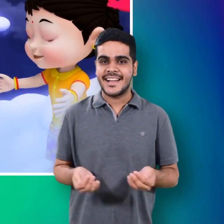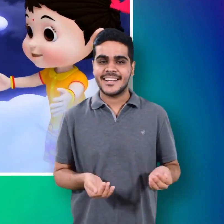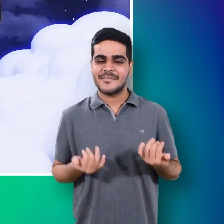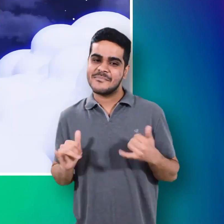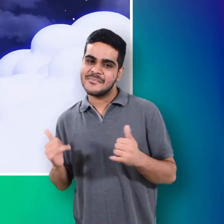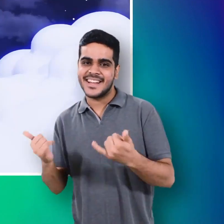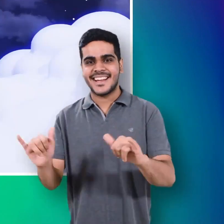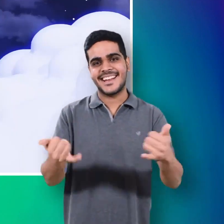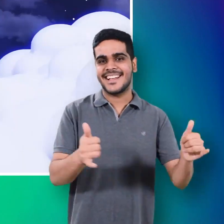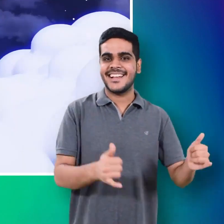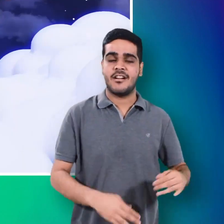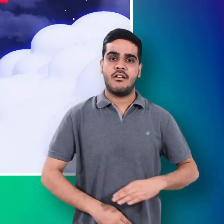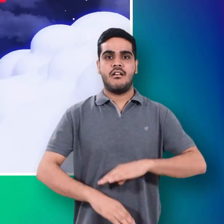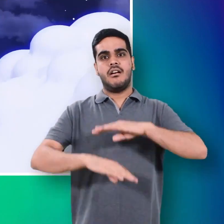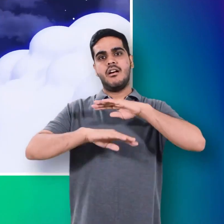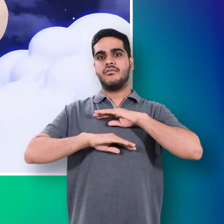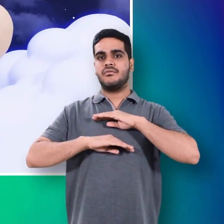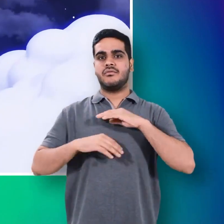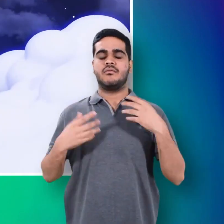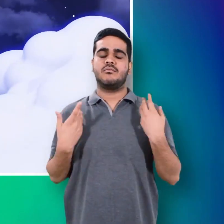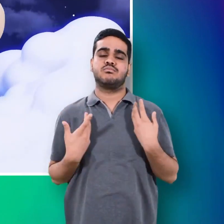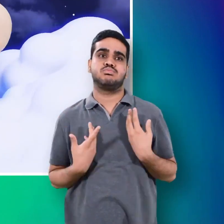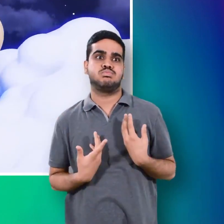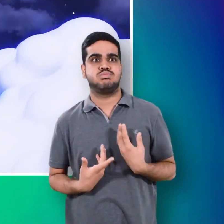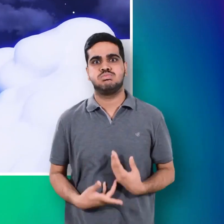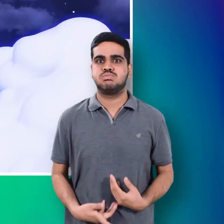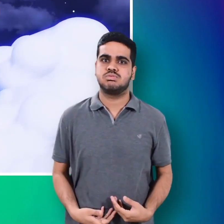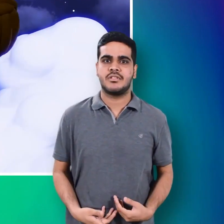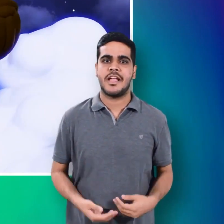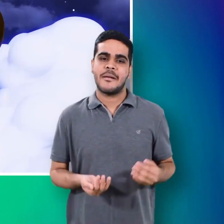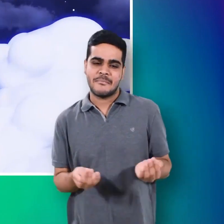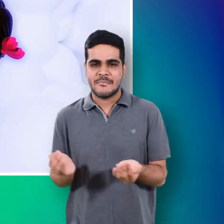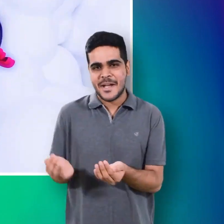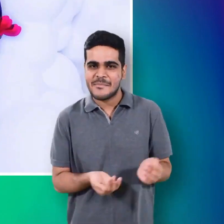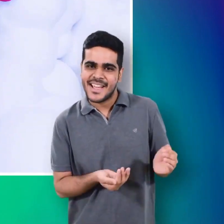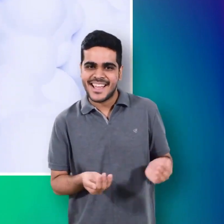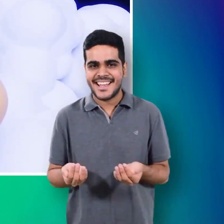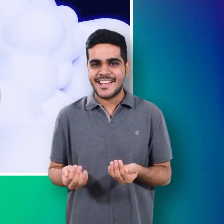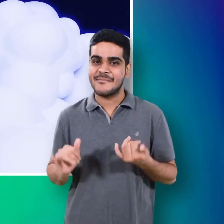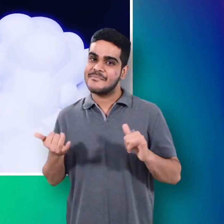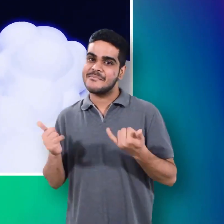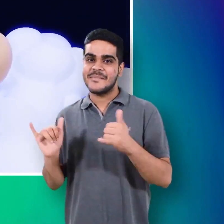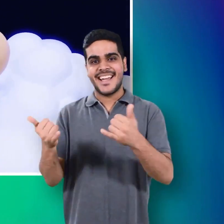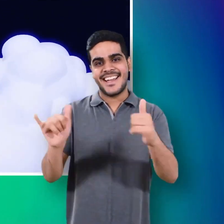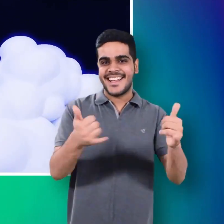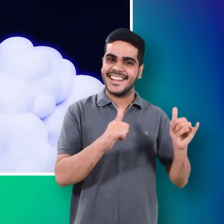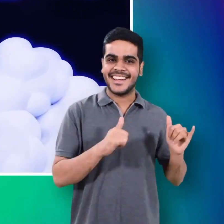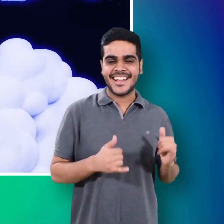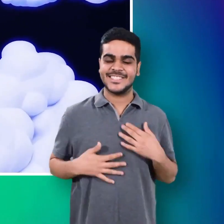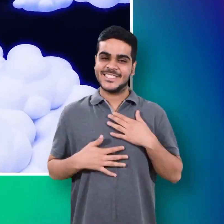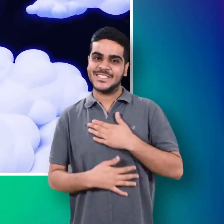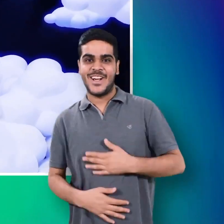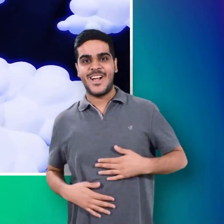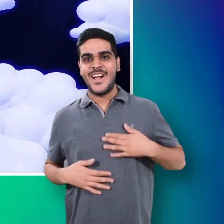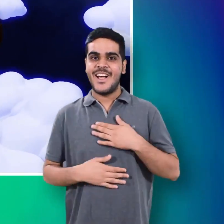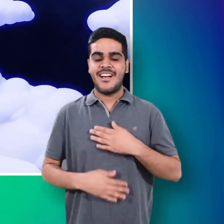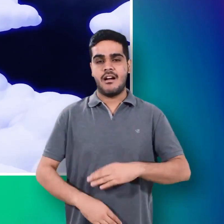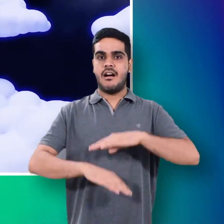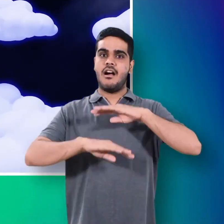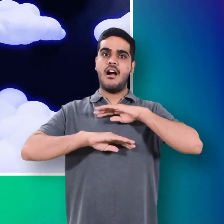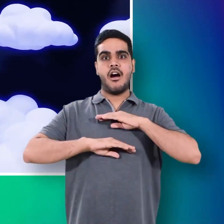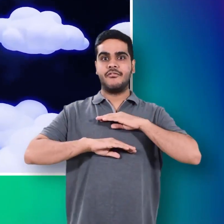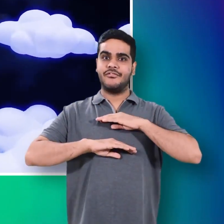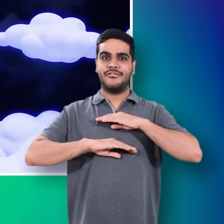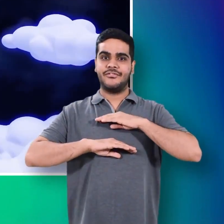खेल कूद से जब मेरे मुन्ने का दिल भर जाएगा। खेल कूद से जब मेरे मुन्ने